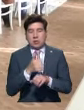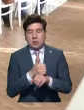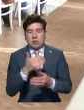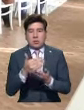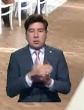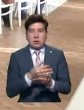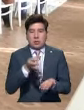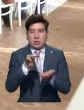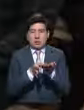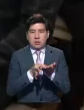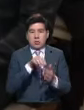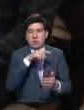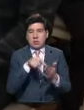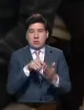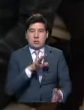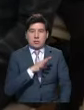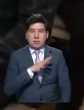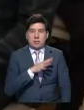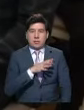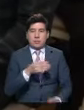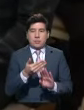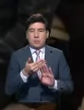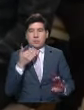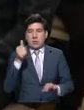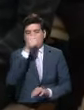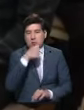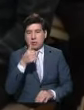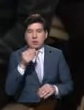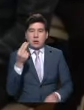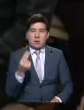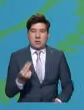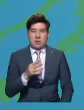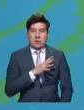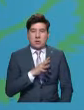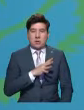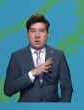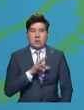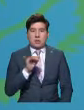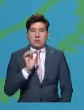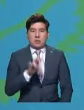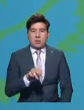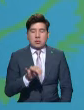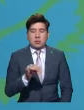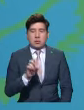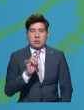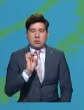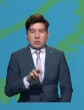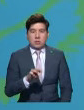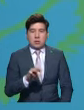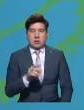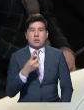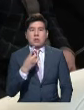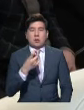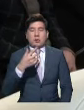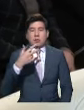алды. Былтыр дәл осындай ашық есік күні Астанада өтті. Нәтижесінде еліміздің мәжіліс және мәслихат депутаттары